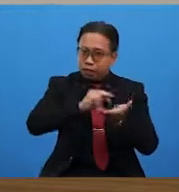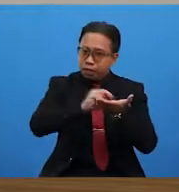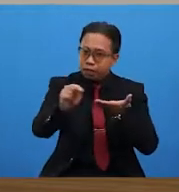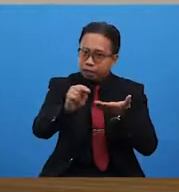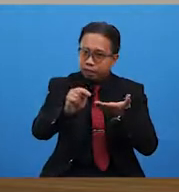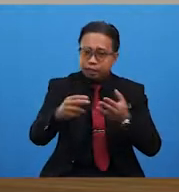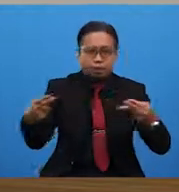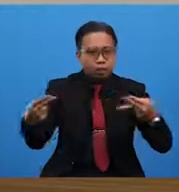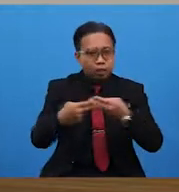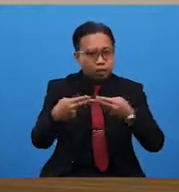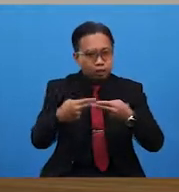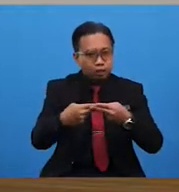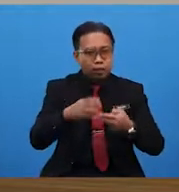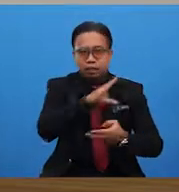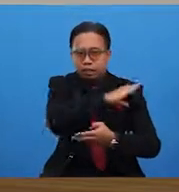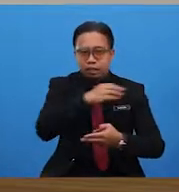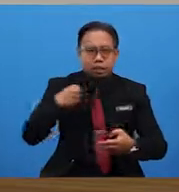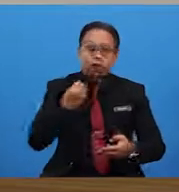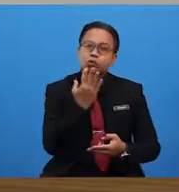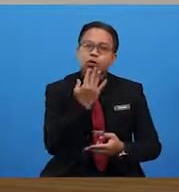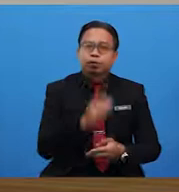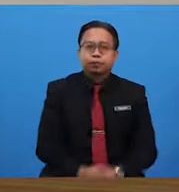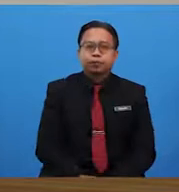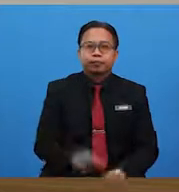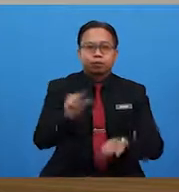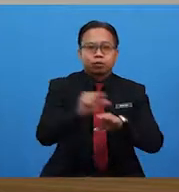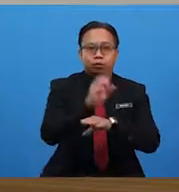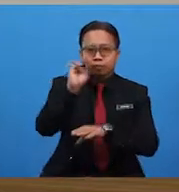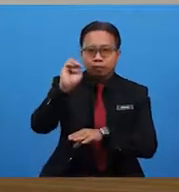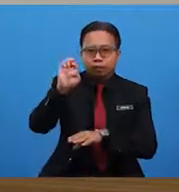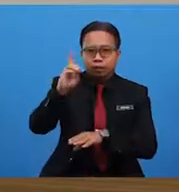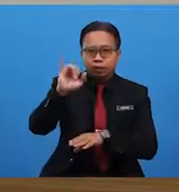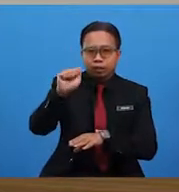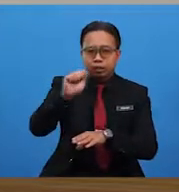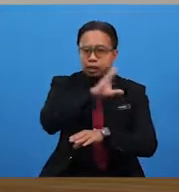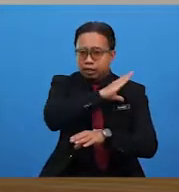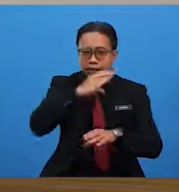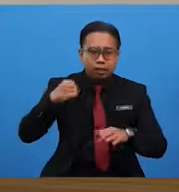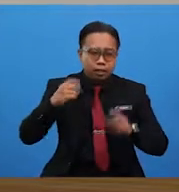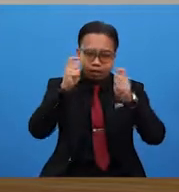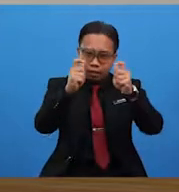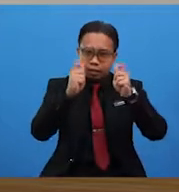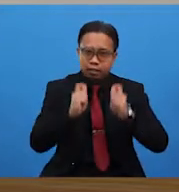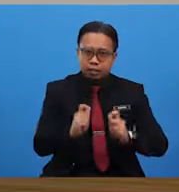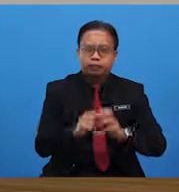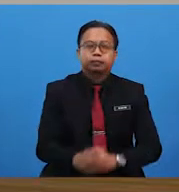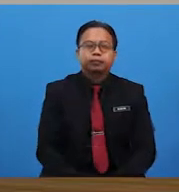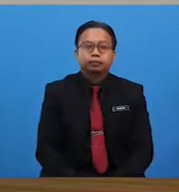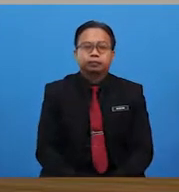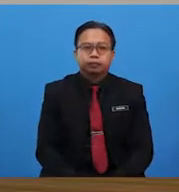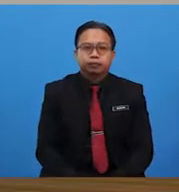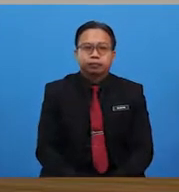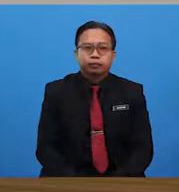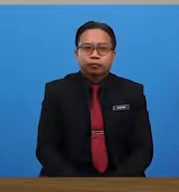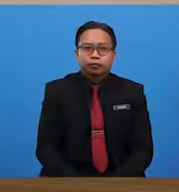jalinan dan warna Melalui penggunaan media dan teknik kalau begitu Saigon dan